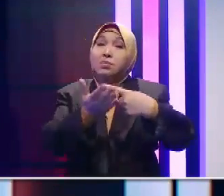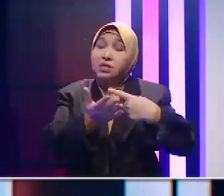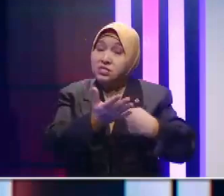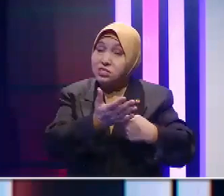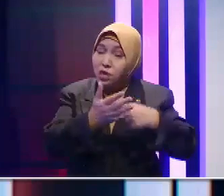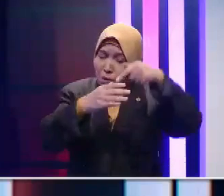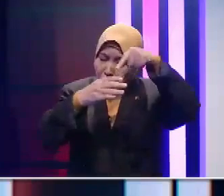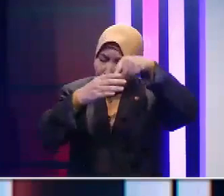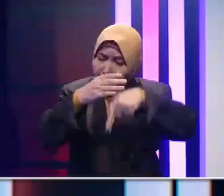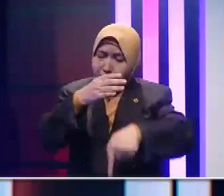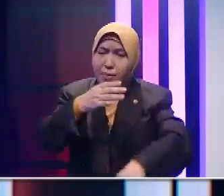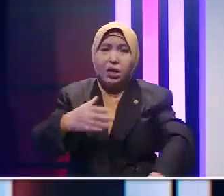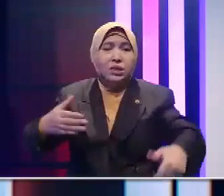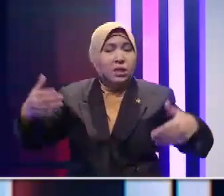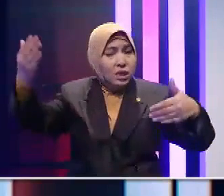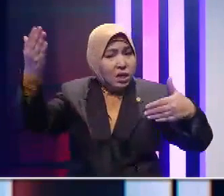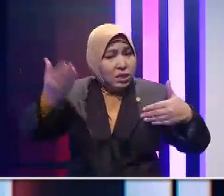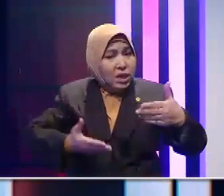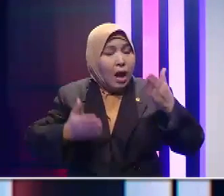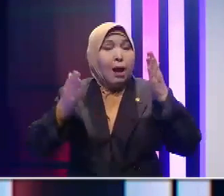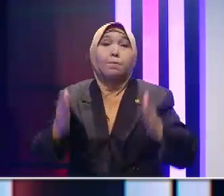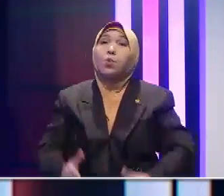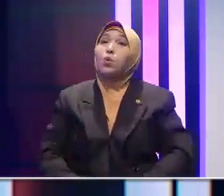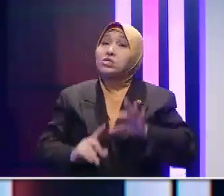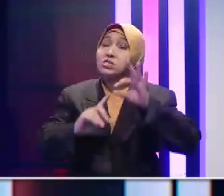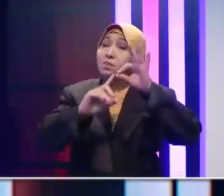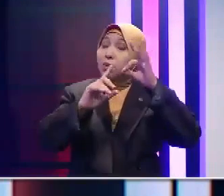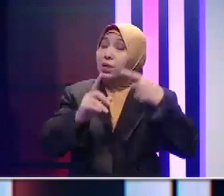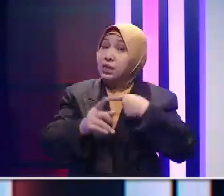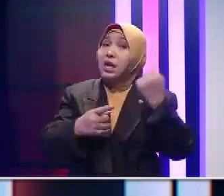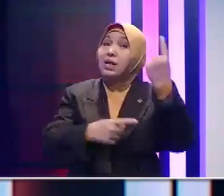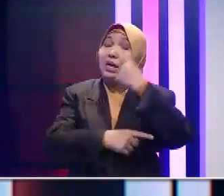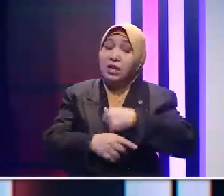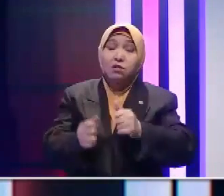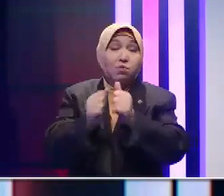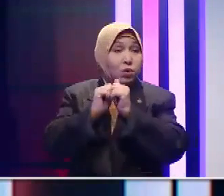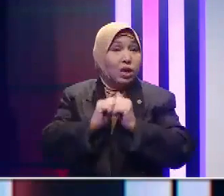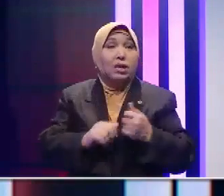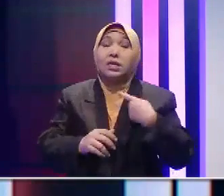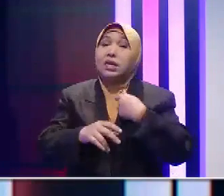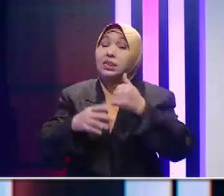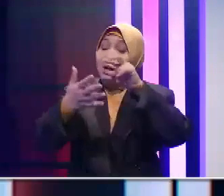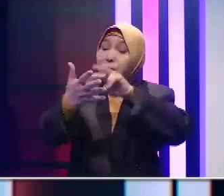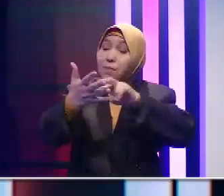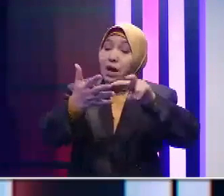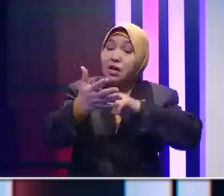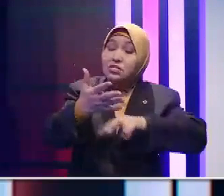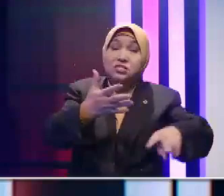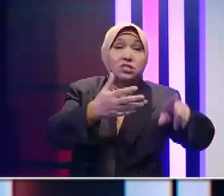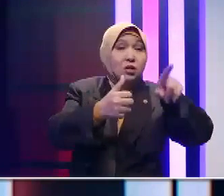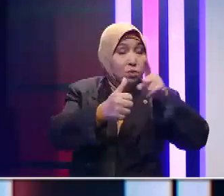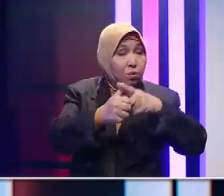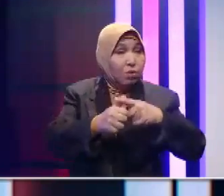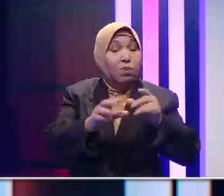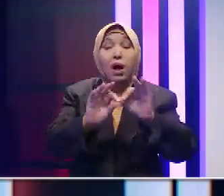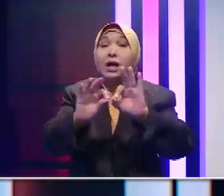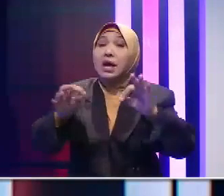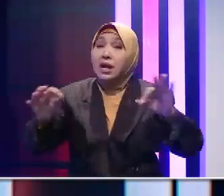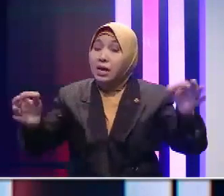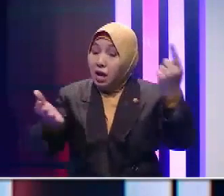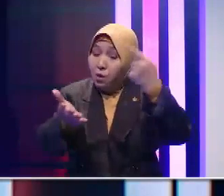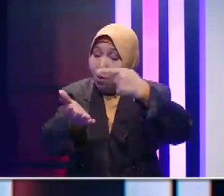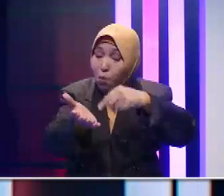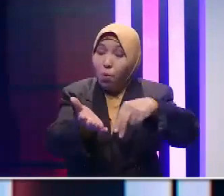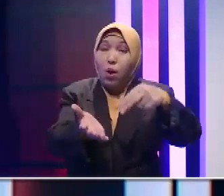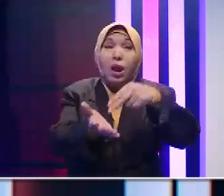lanjut bersama dengan tetamu istimewa kita pada hari ini, sebelum tu mari sama-sama kita bacakan dahulu ayat-ayat ulang kaji